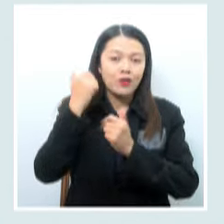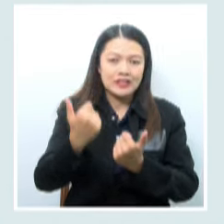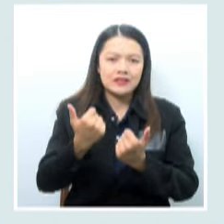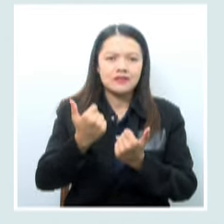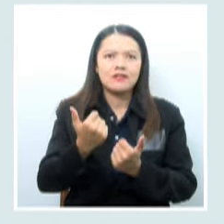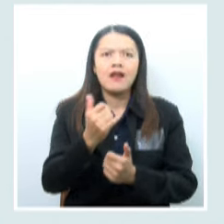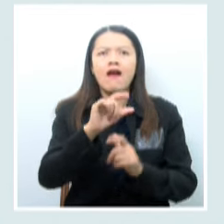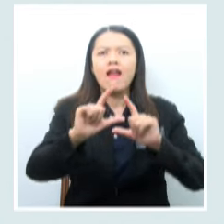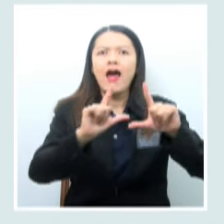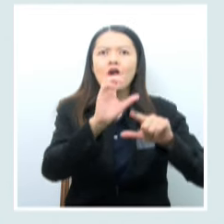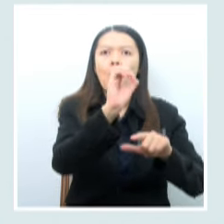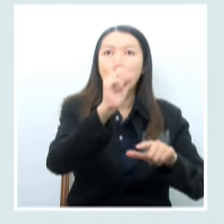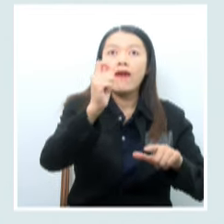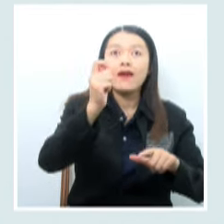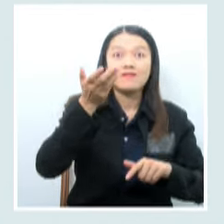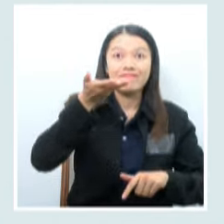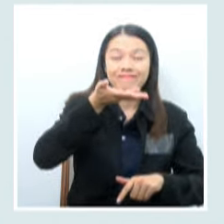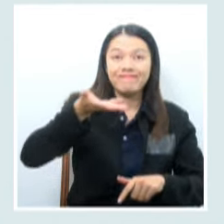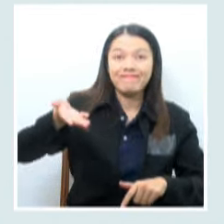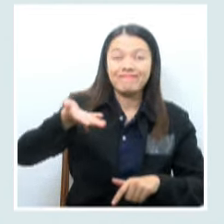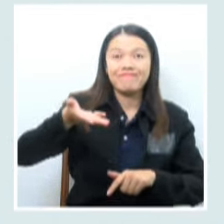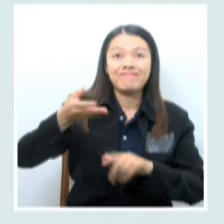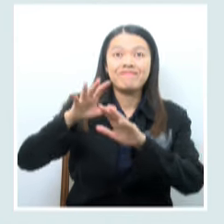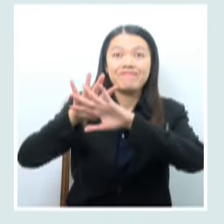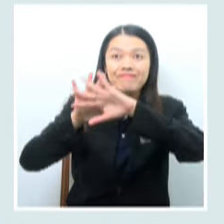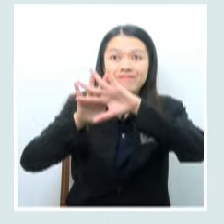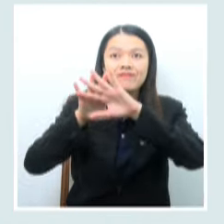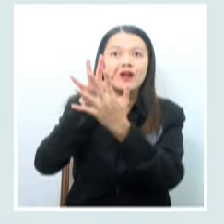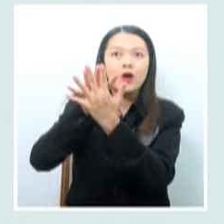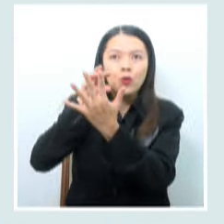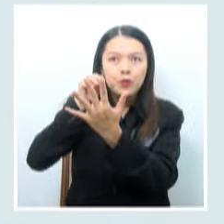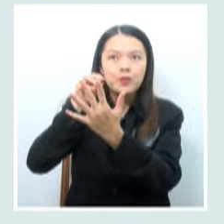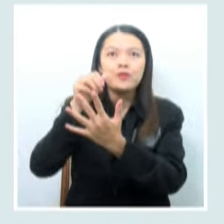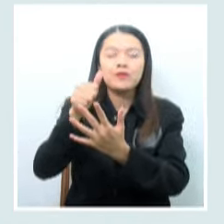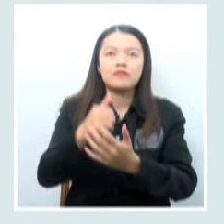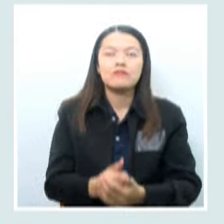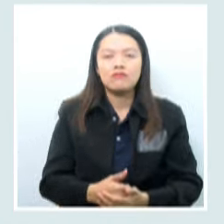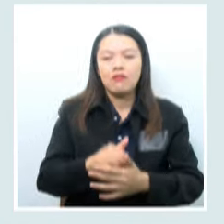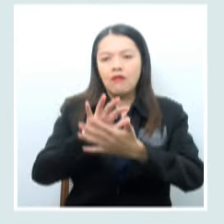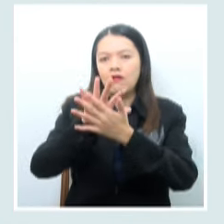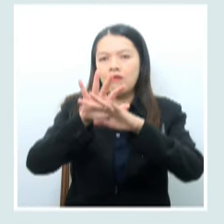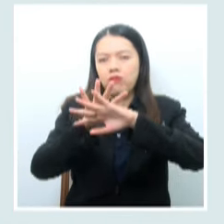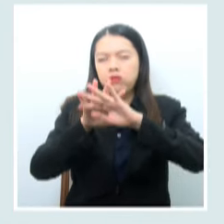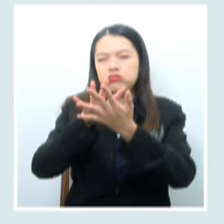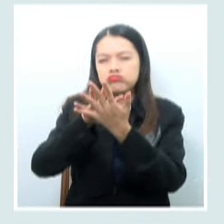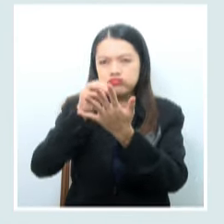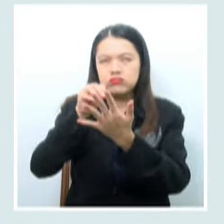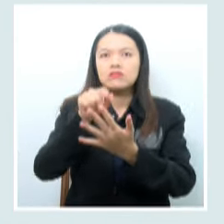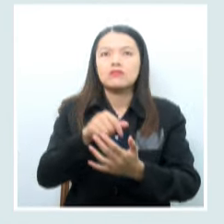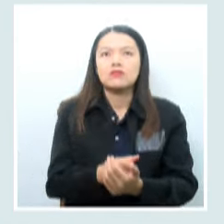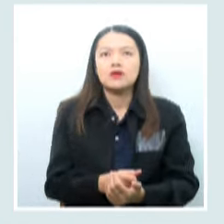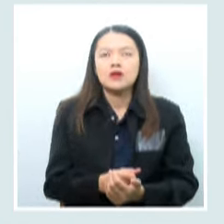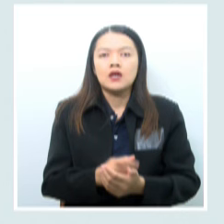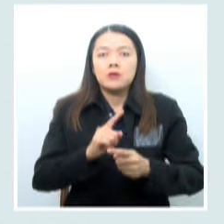LINE OA ค่ะขึ้นหน้าจอขณะนี้แล้วอย่ารอช้านะคะสแกนได้เลยค่ะสแกน QR Code ที่ขึ้นอยู่หน้าจอณขณะนี้แล้วก็ม